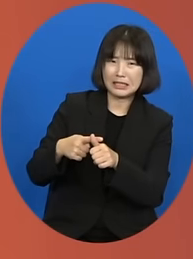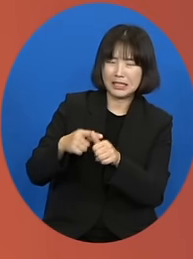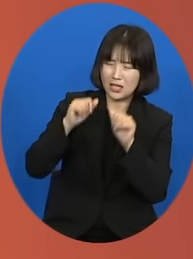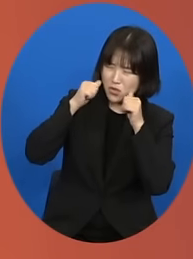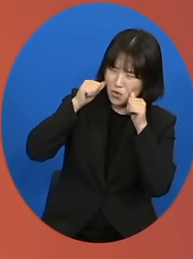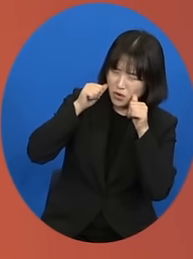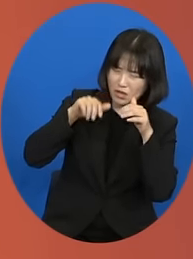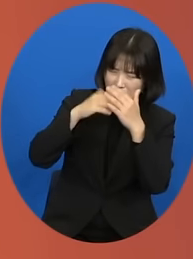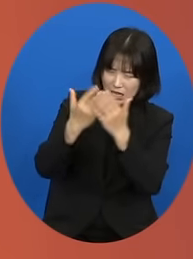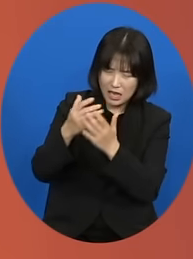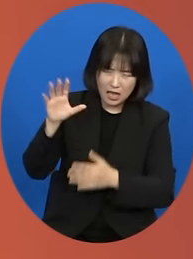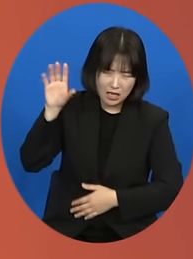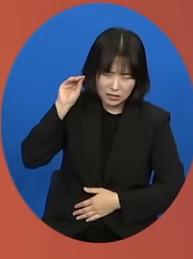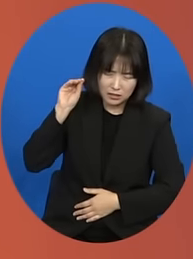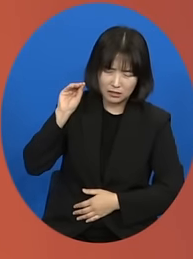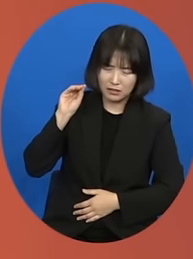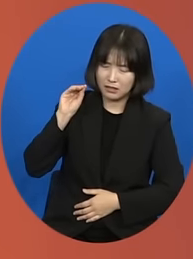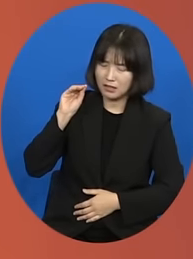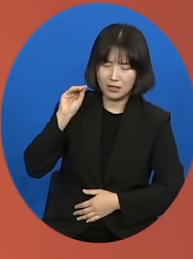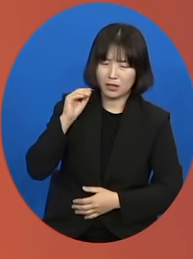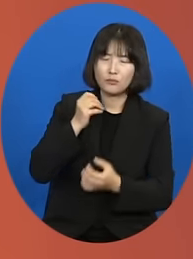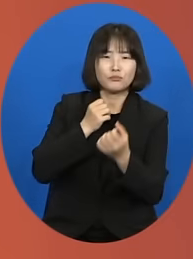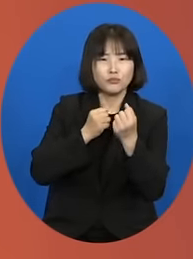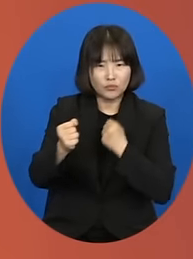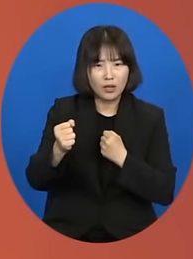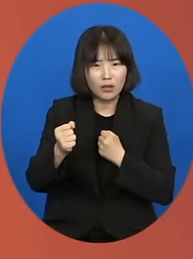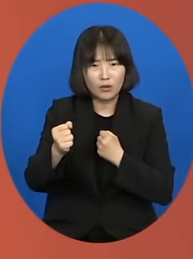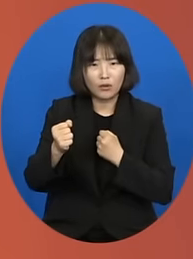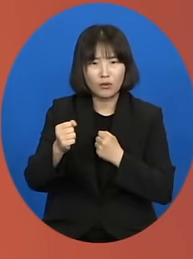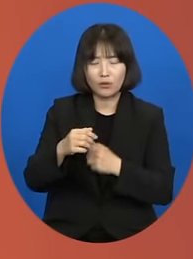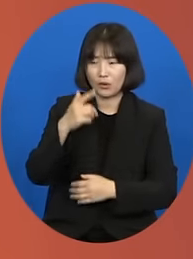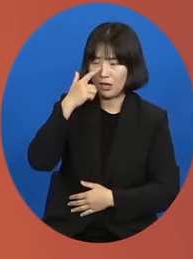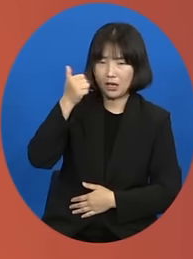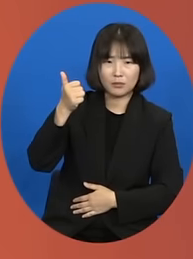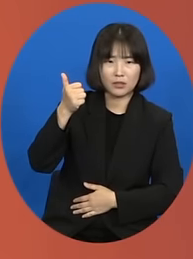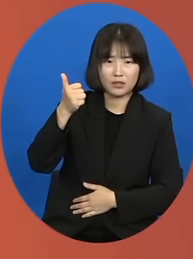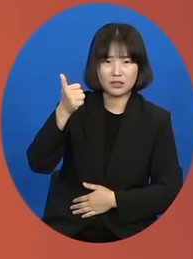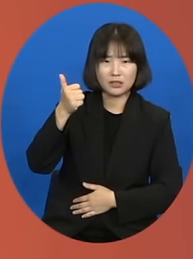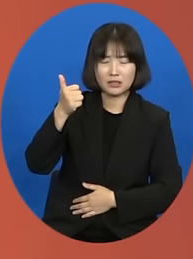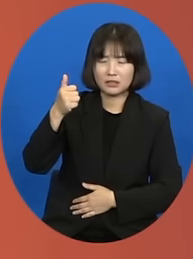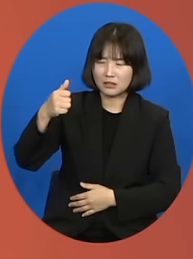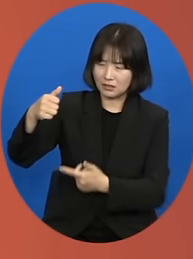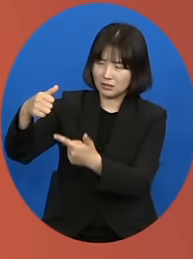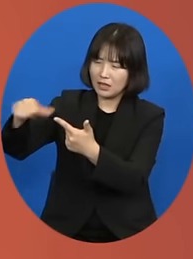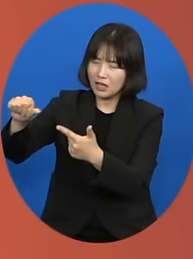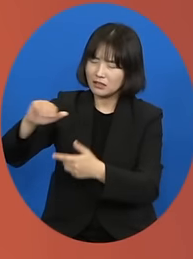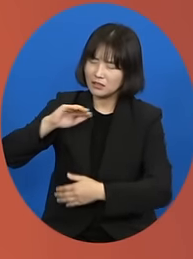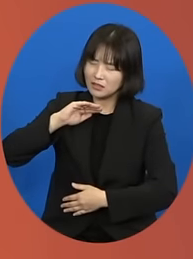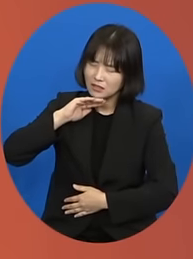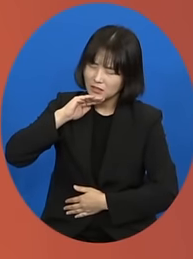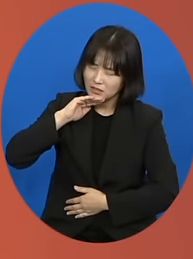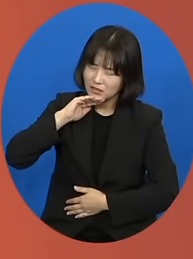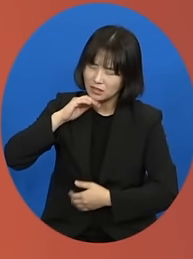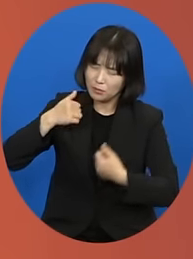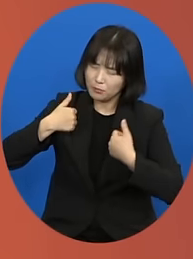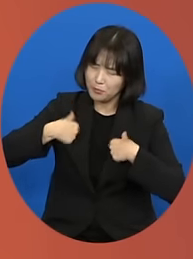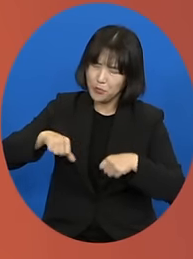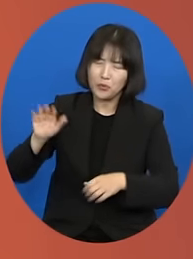다 들었음에도 불구하고 그 아버지는 동네 입구에 나가서 그 아들을 기다리는 것을